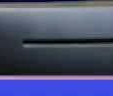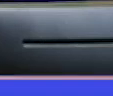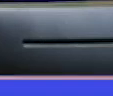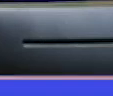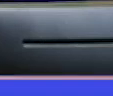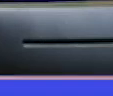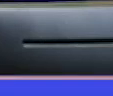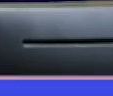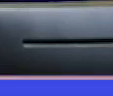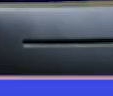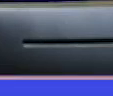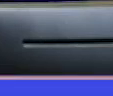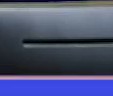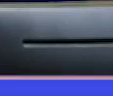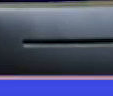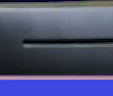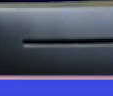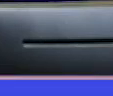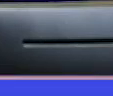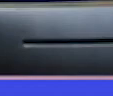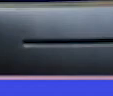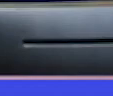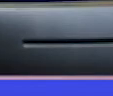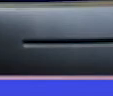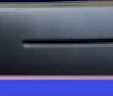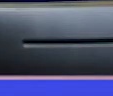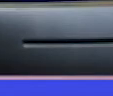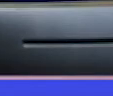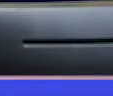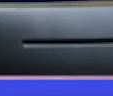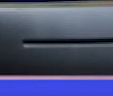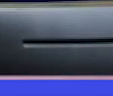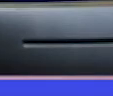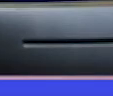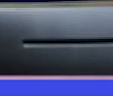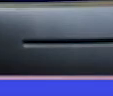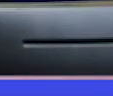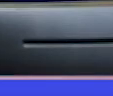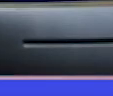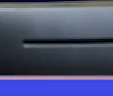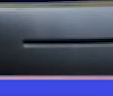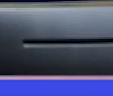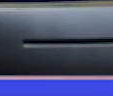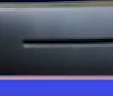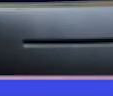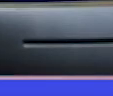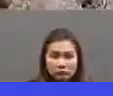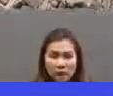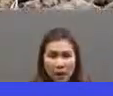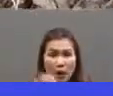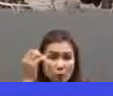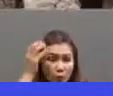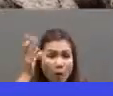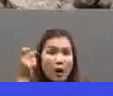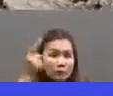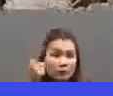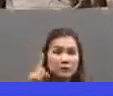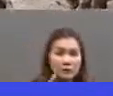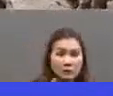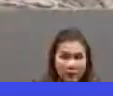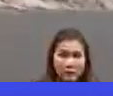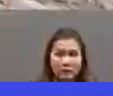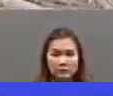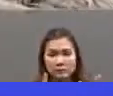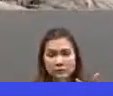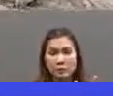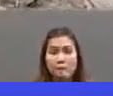ก็เป็นประธานการประชุมการอ่าคณะกรรมการทรัพยากรน้ำแห่งชาติกนชครั้งที่ 12567อ่ะ